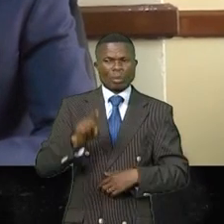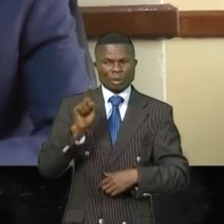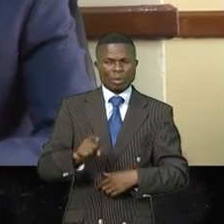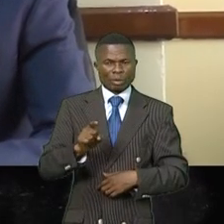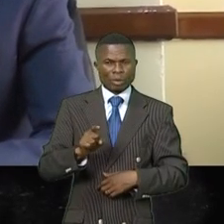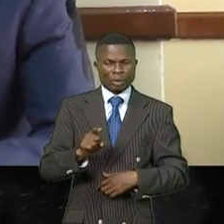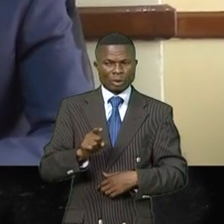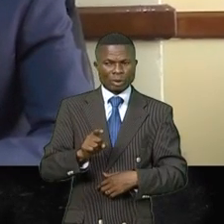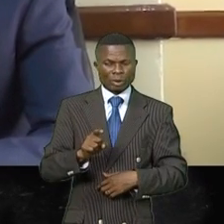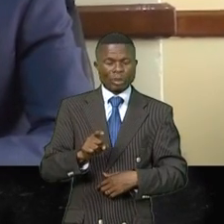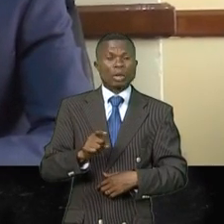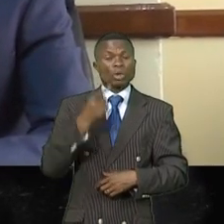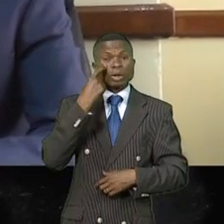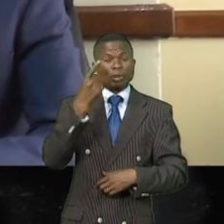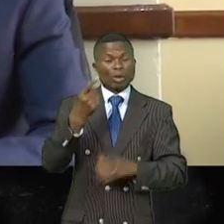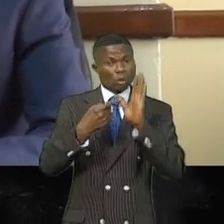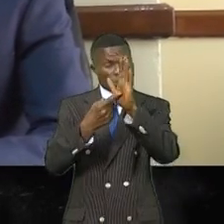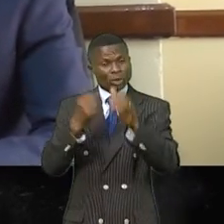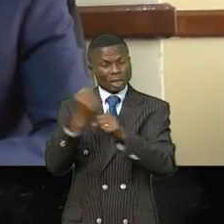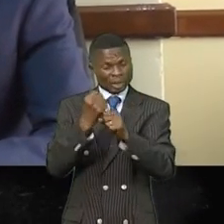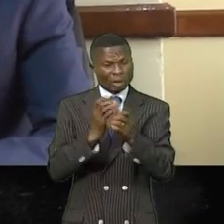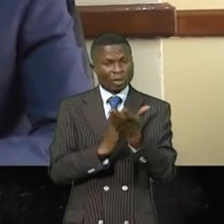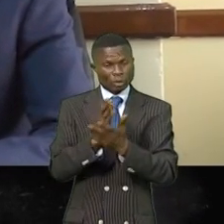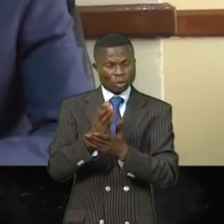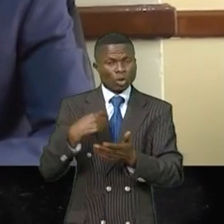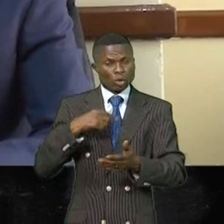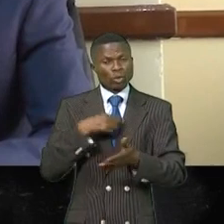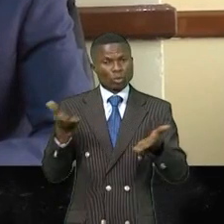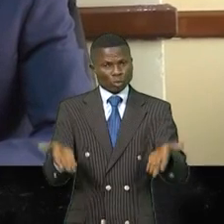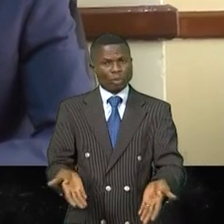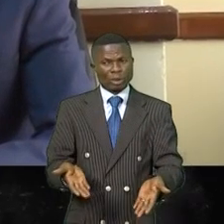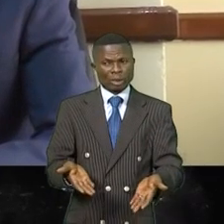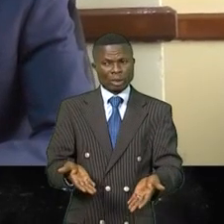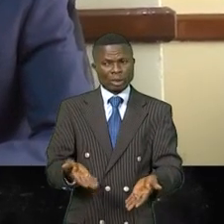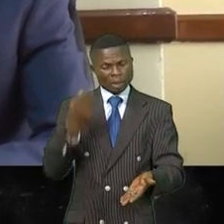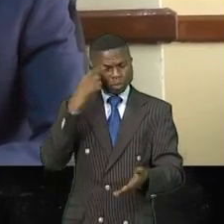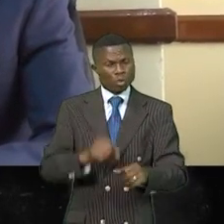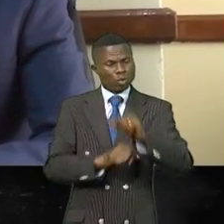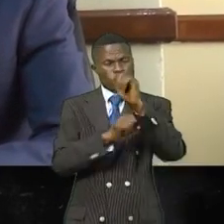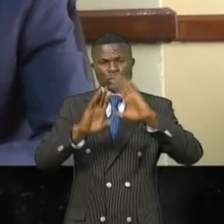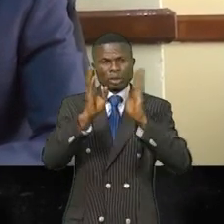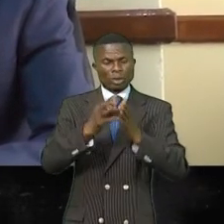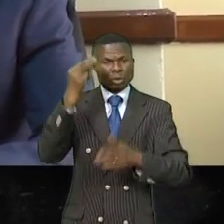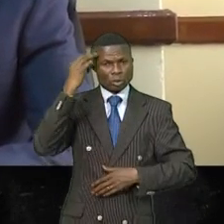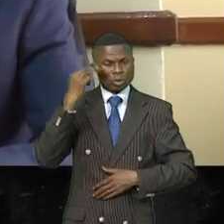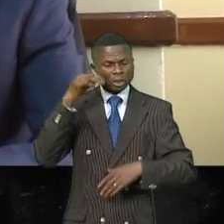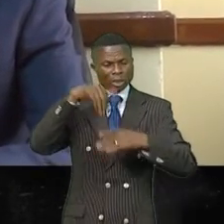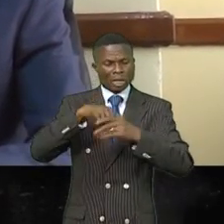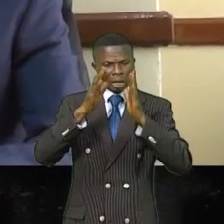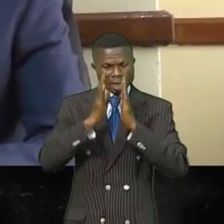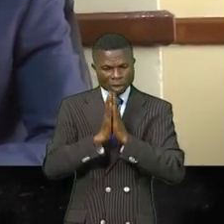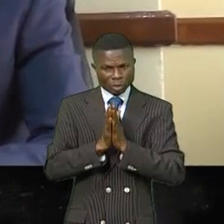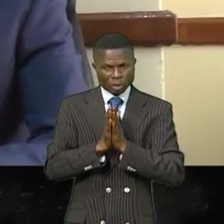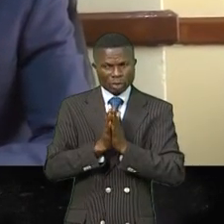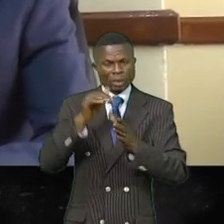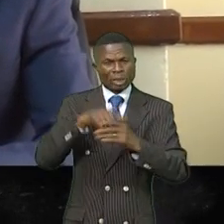la visibilité. Donc, nous sommes là pour les accompagner dans la prière,